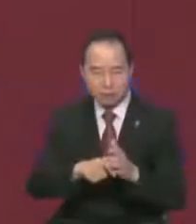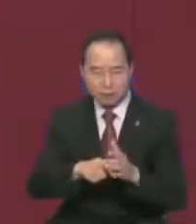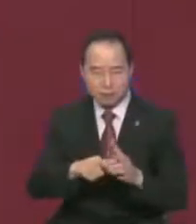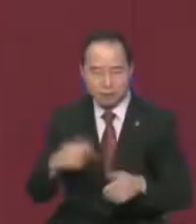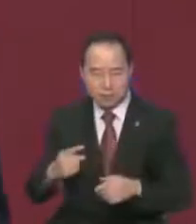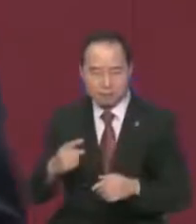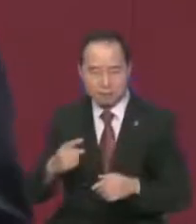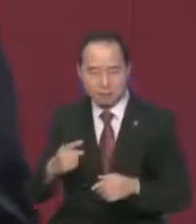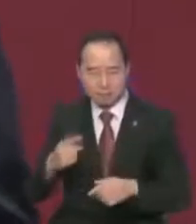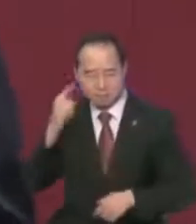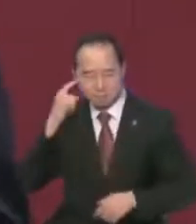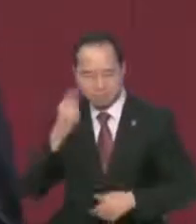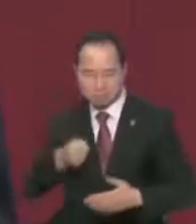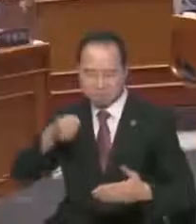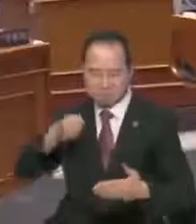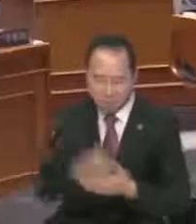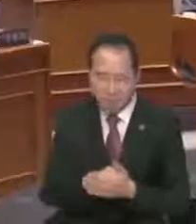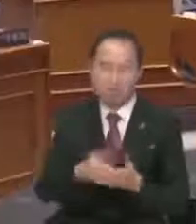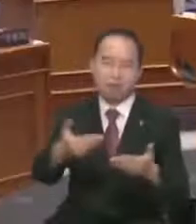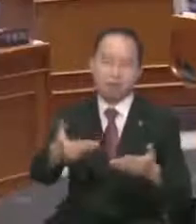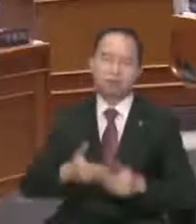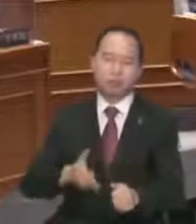거듭 호소드립니다.